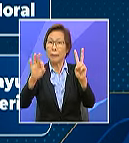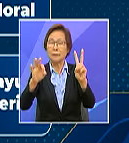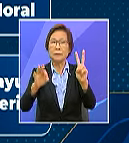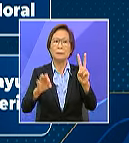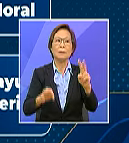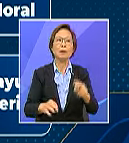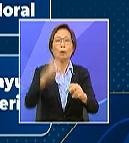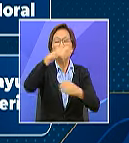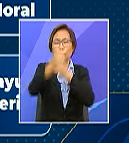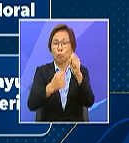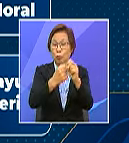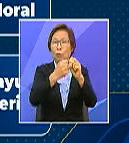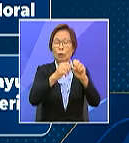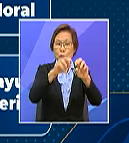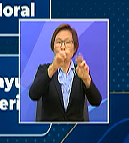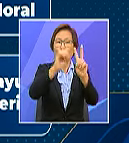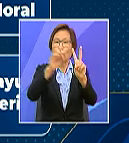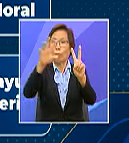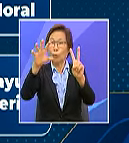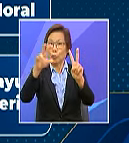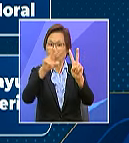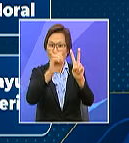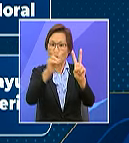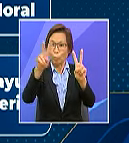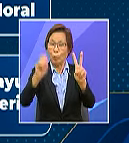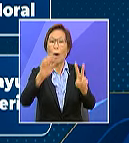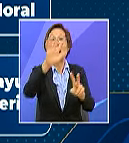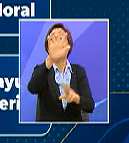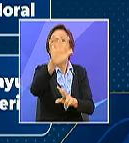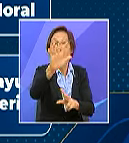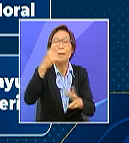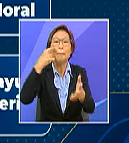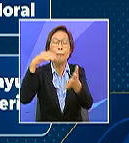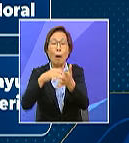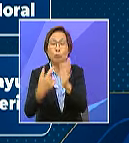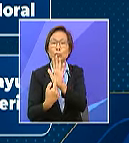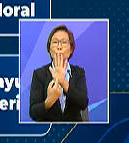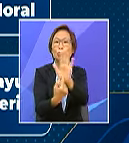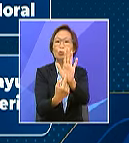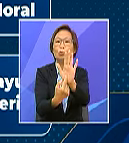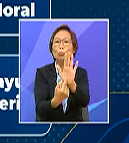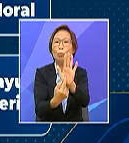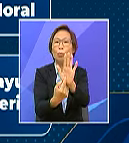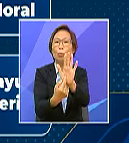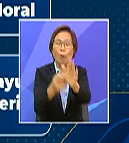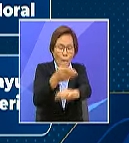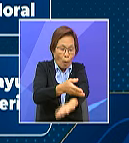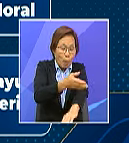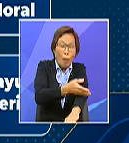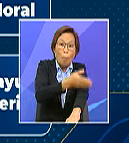untuk calon 2020 Terdapat lima mata pelajaran yang menunjukkan peningkatan